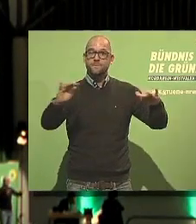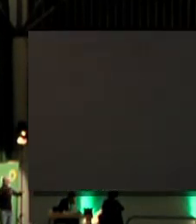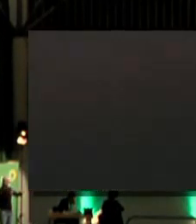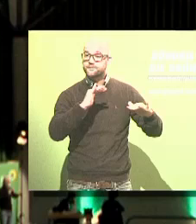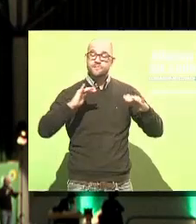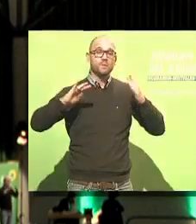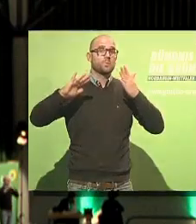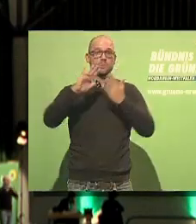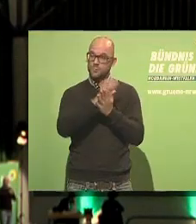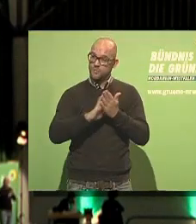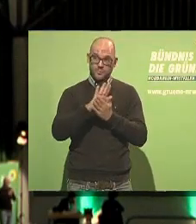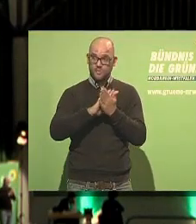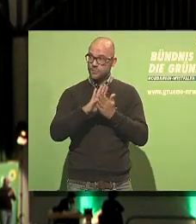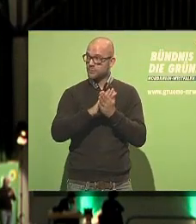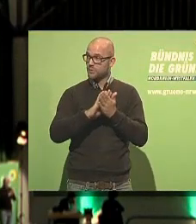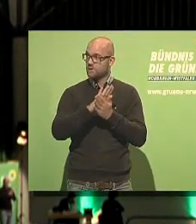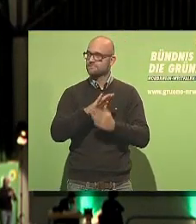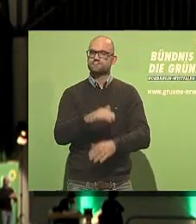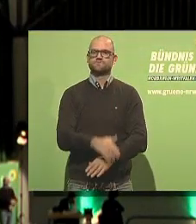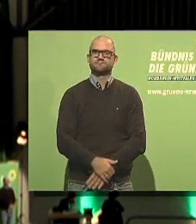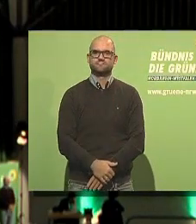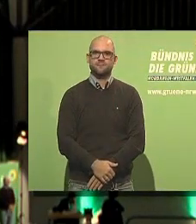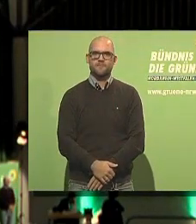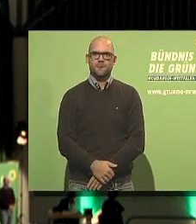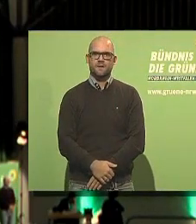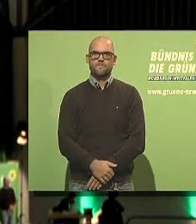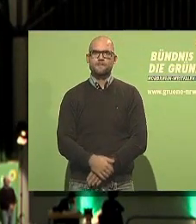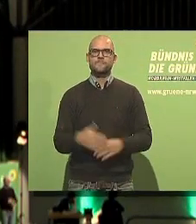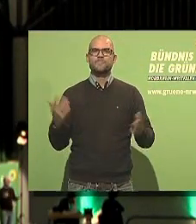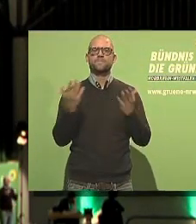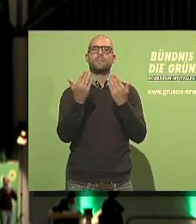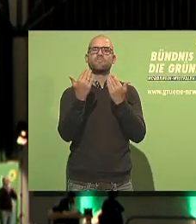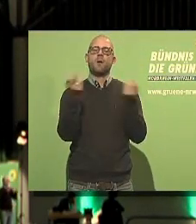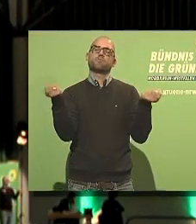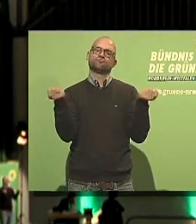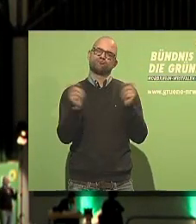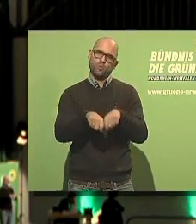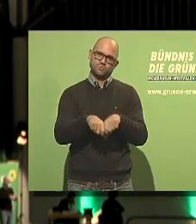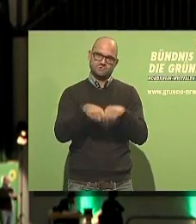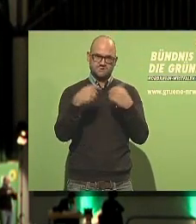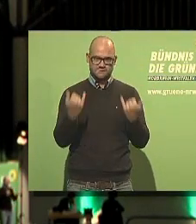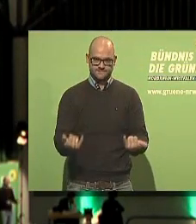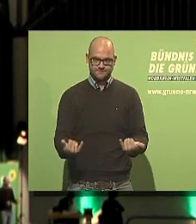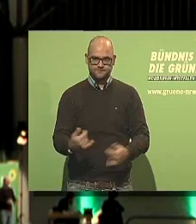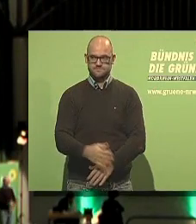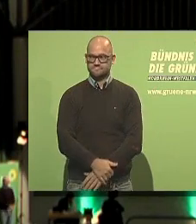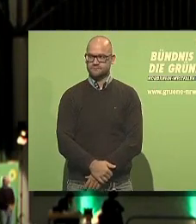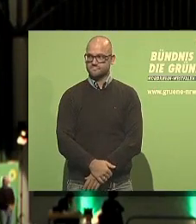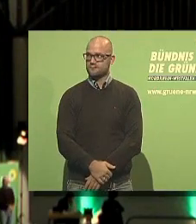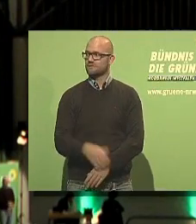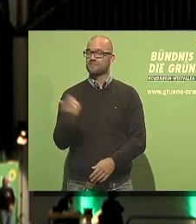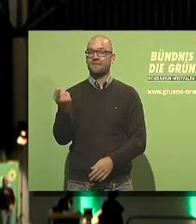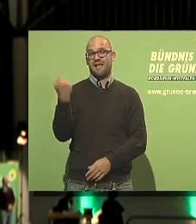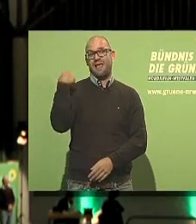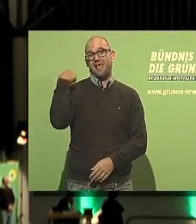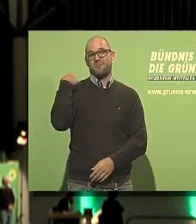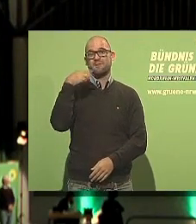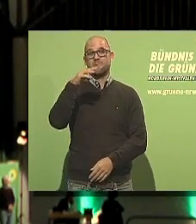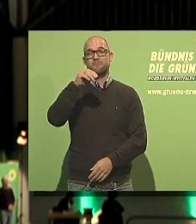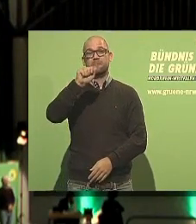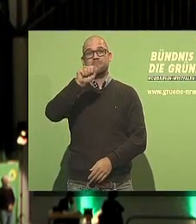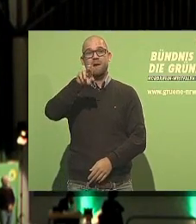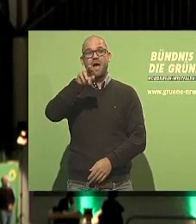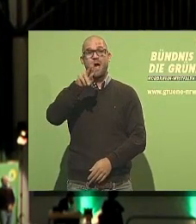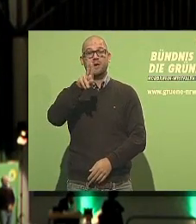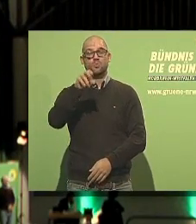Das ist nicht der Fall. Damit erkläre ich den Bewerbungsschluss. Da Markus sich gerade schon